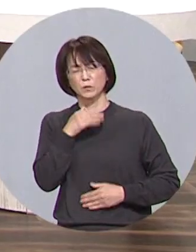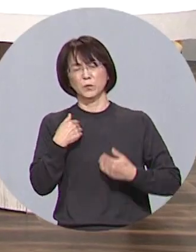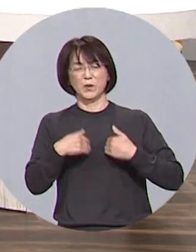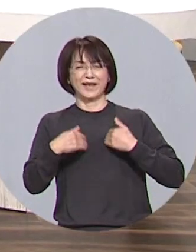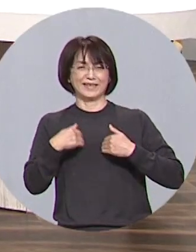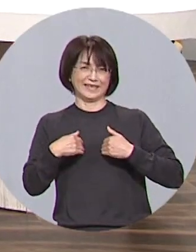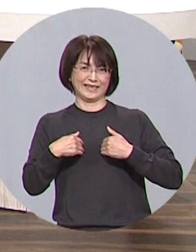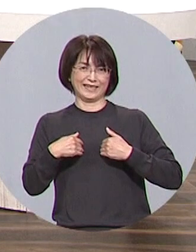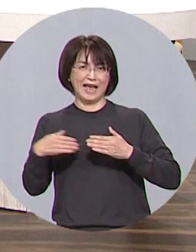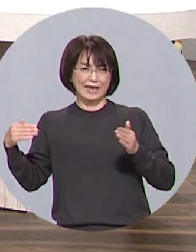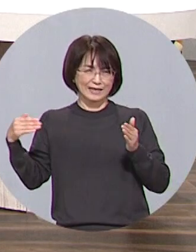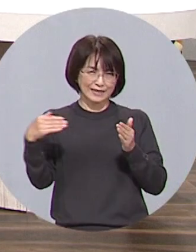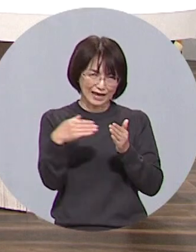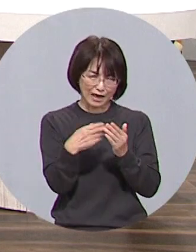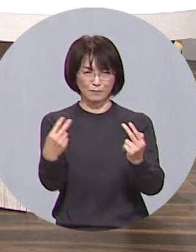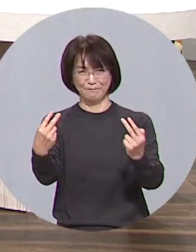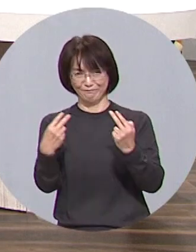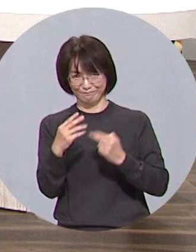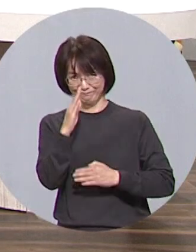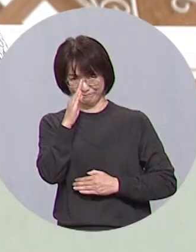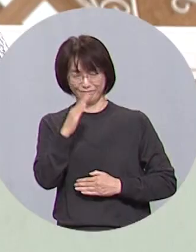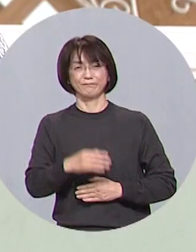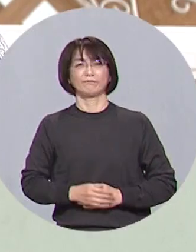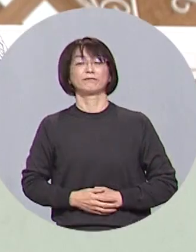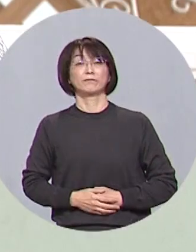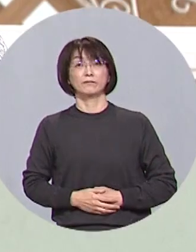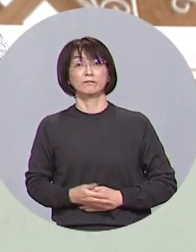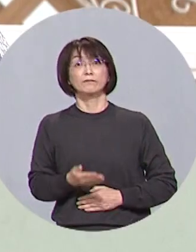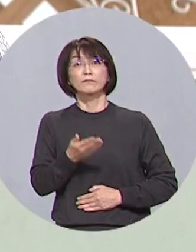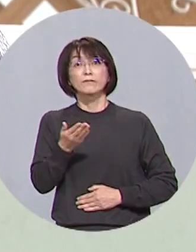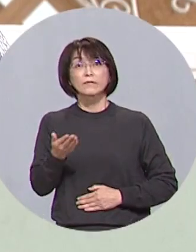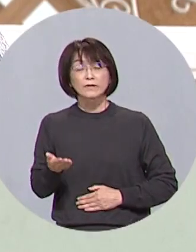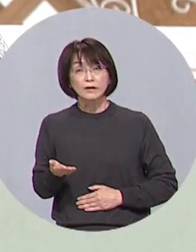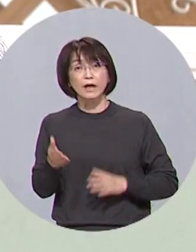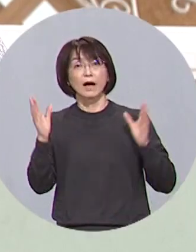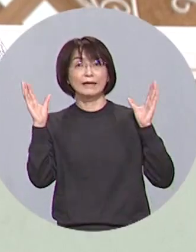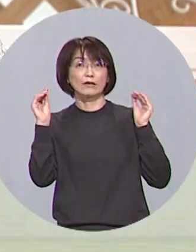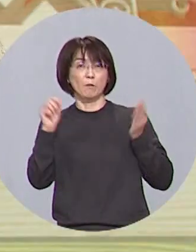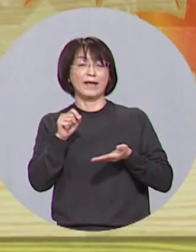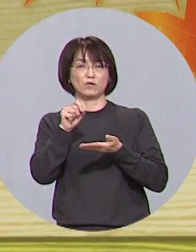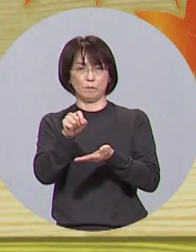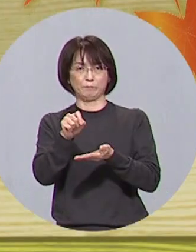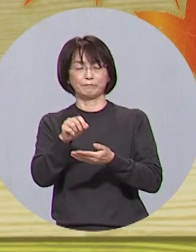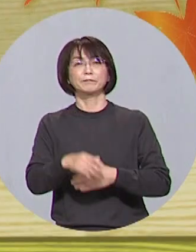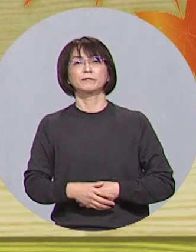ー、皆さんぜひ最後までお見逃しなく、続いてはインフォメーションです、